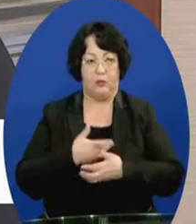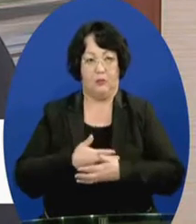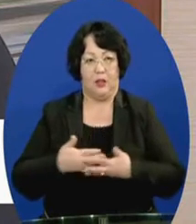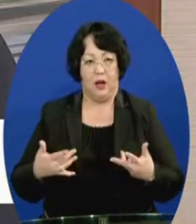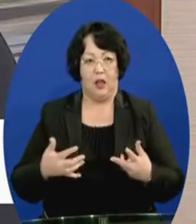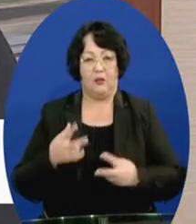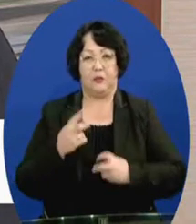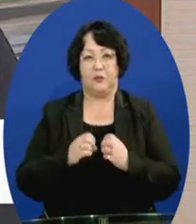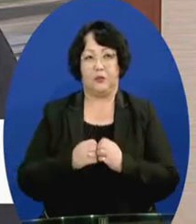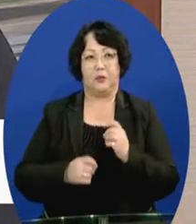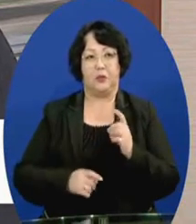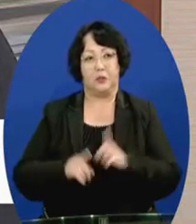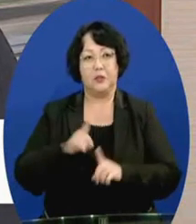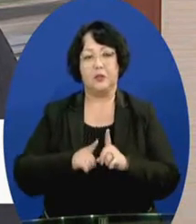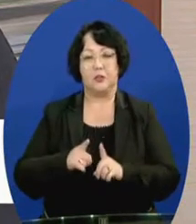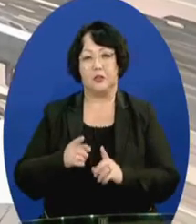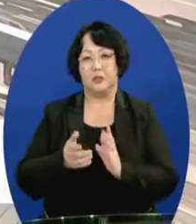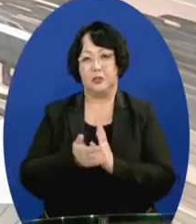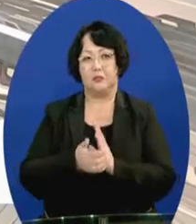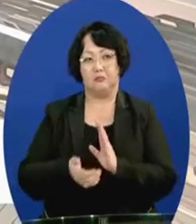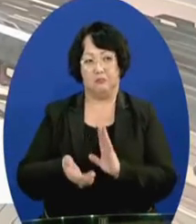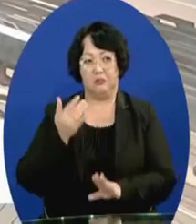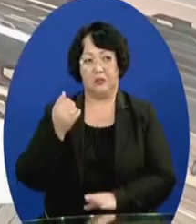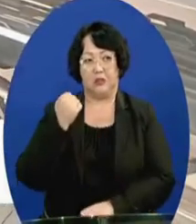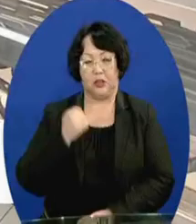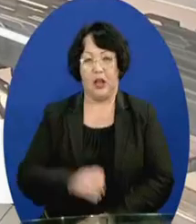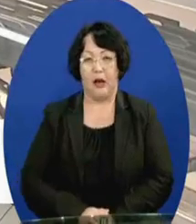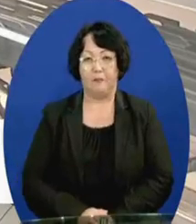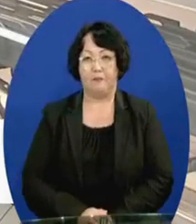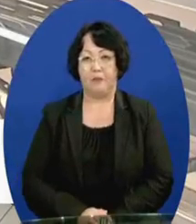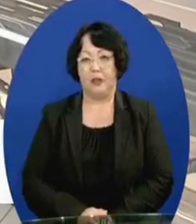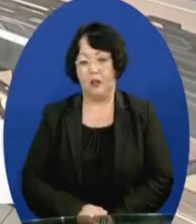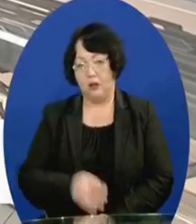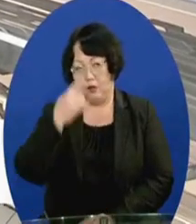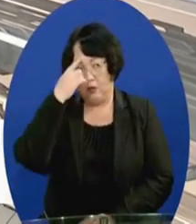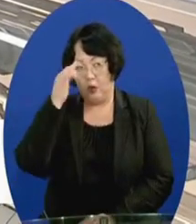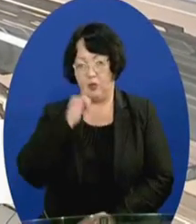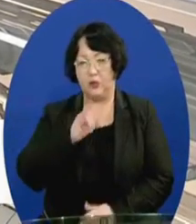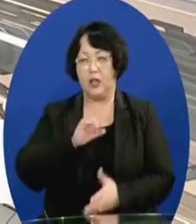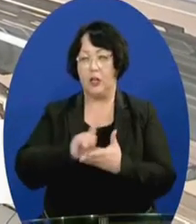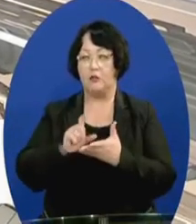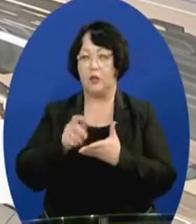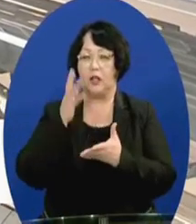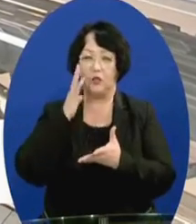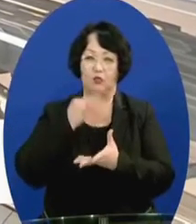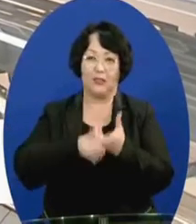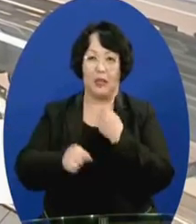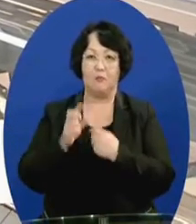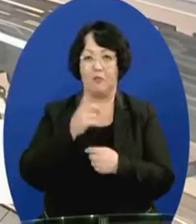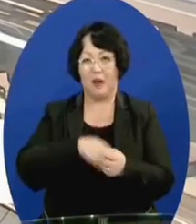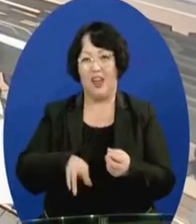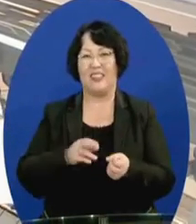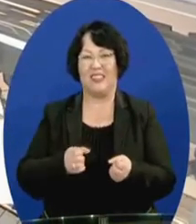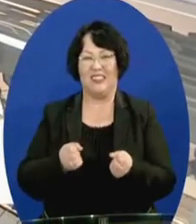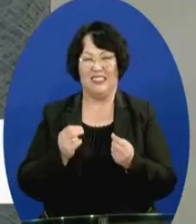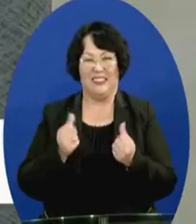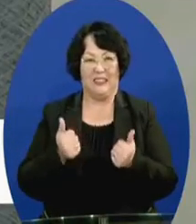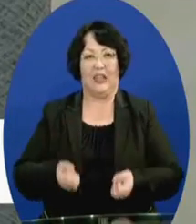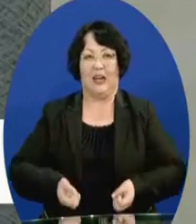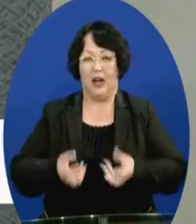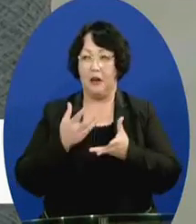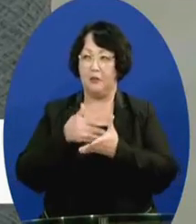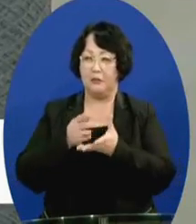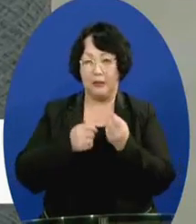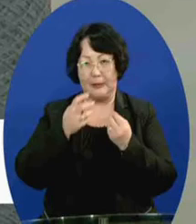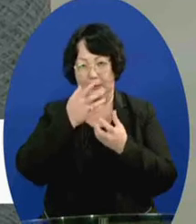учраас энэ үүрээ өөрсөлдөх тал байгаа гэсэн. Монголчууд экспортлогч орон болж эцсийн бүтээгдэхүүн гаргах замыг эрэлхийлээд олон жил